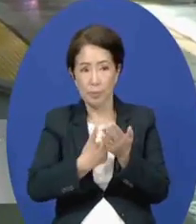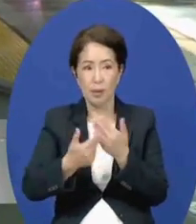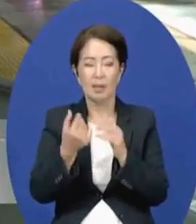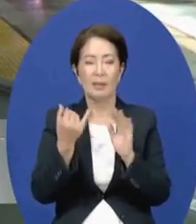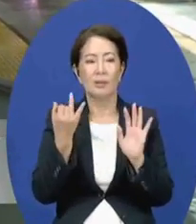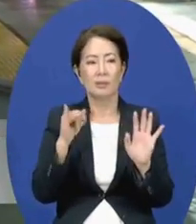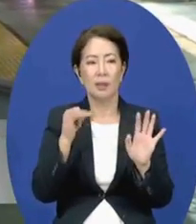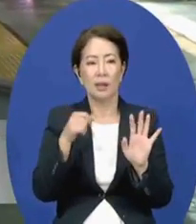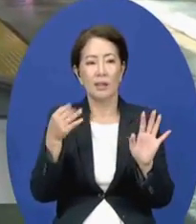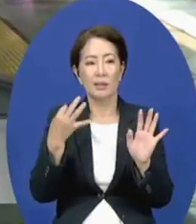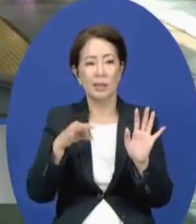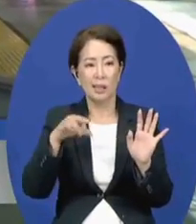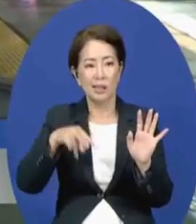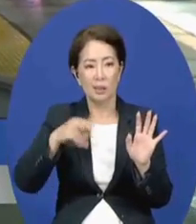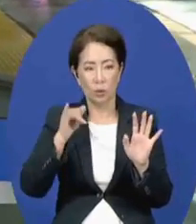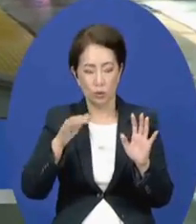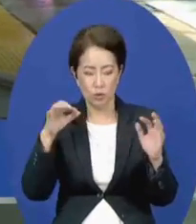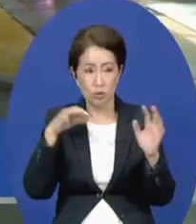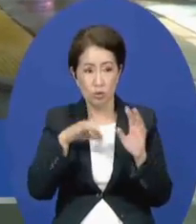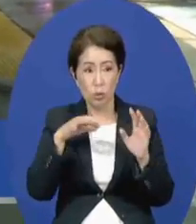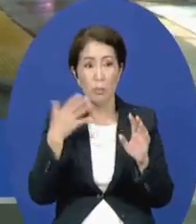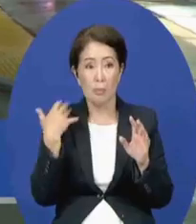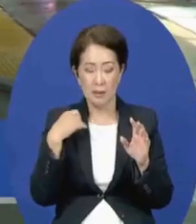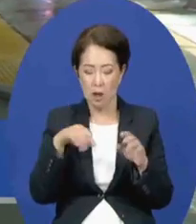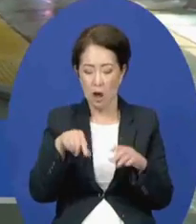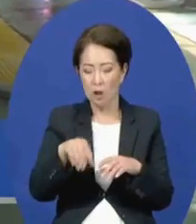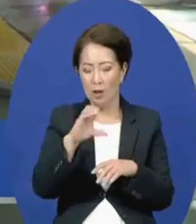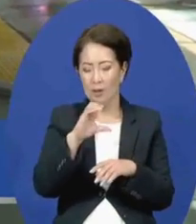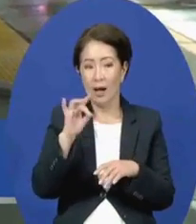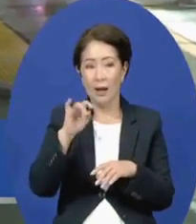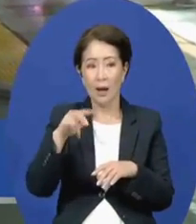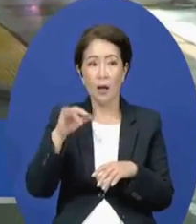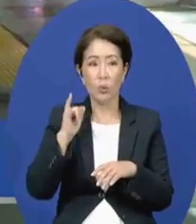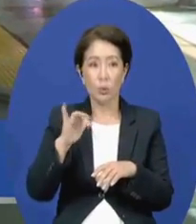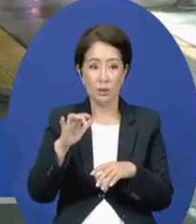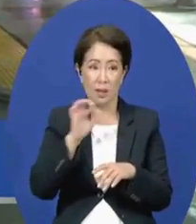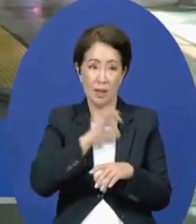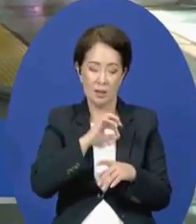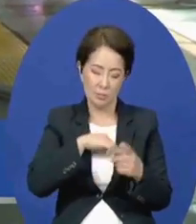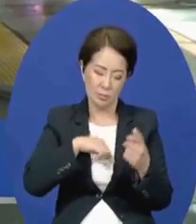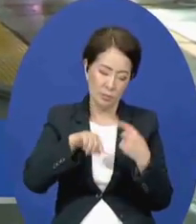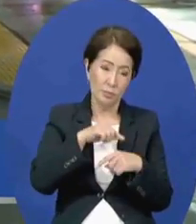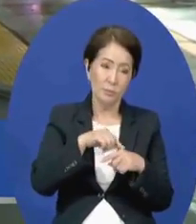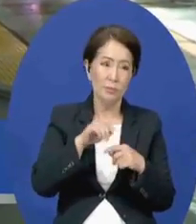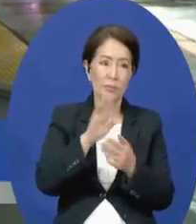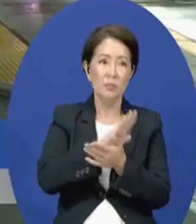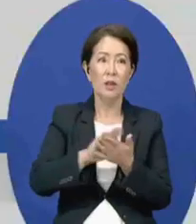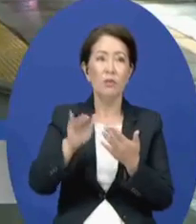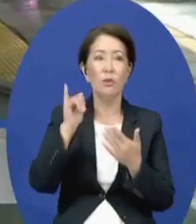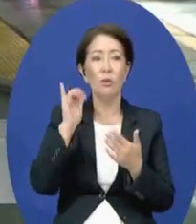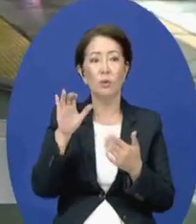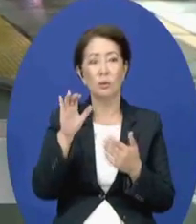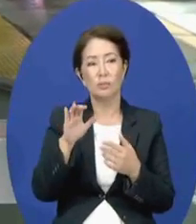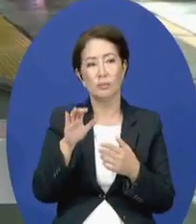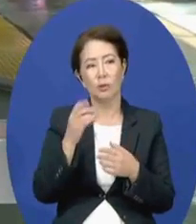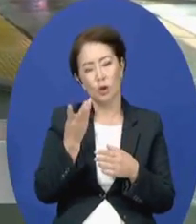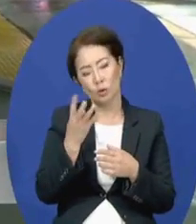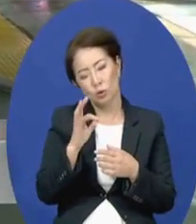усаар цэвэрлж шүршиж яадаг гэсэн бол одоо энэ саарал усыг оруулж ирснээрээ цэвэр усны